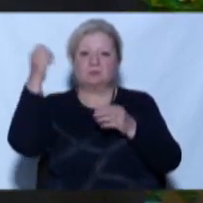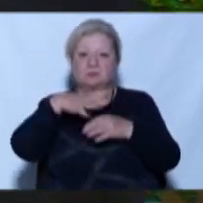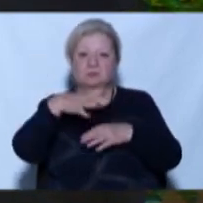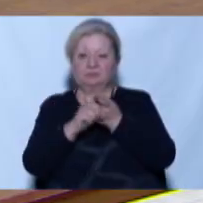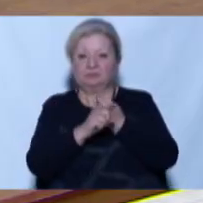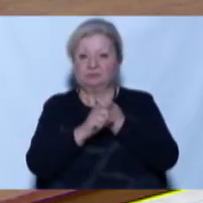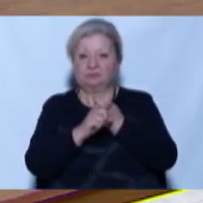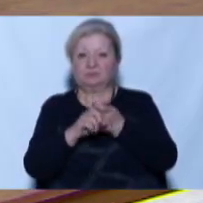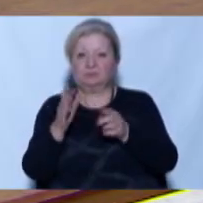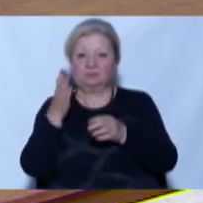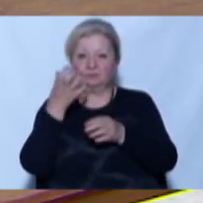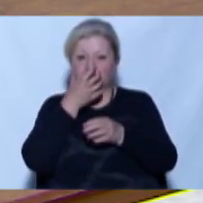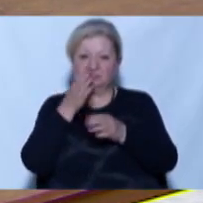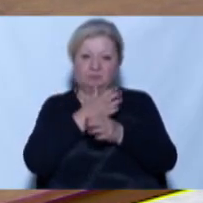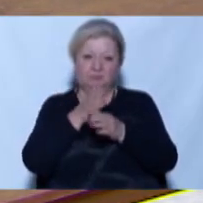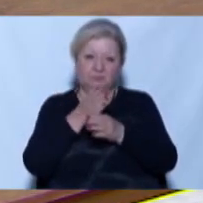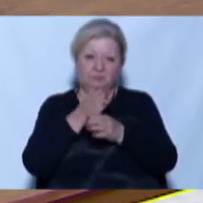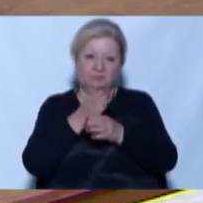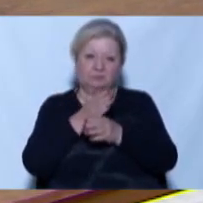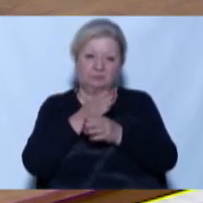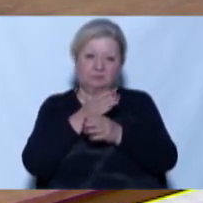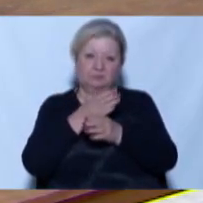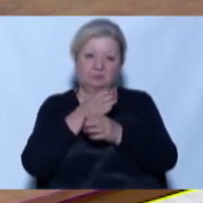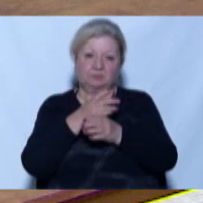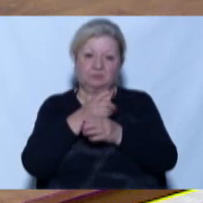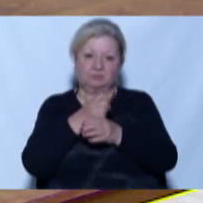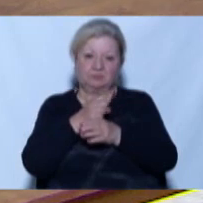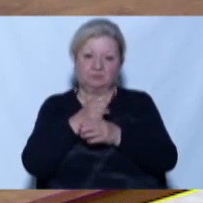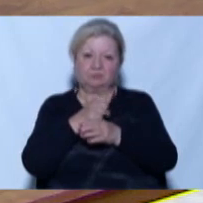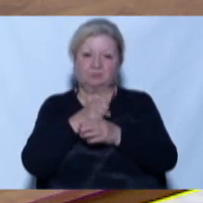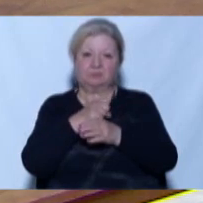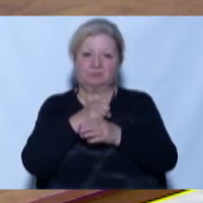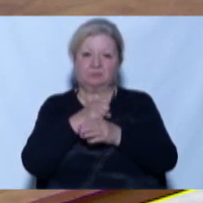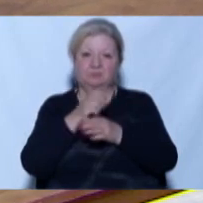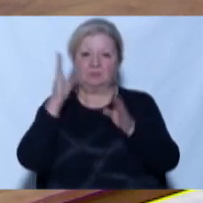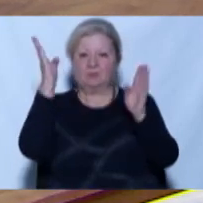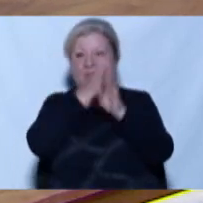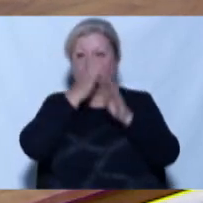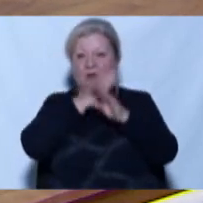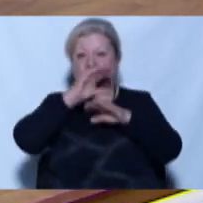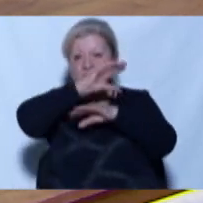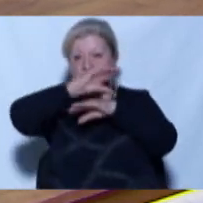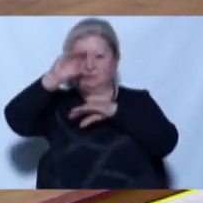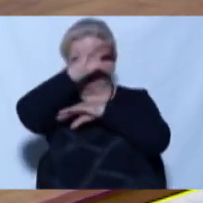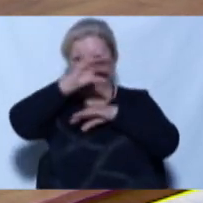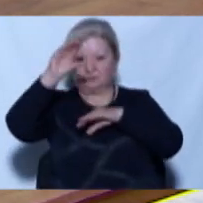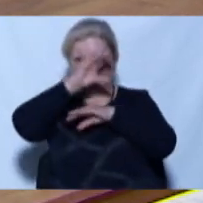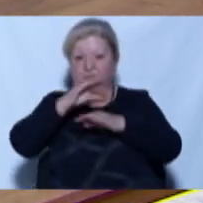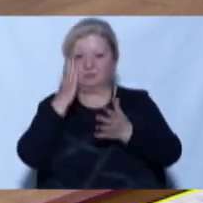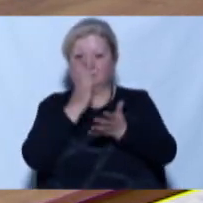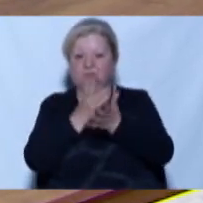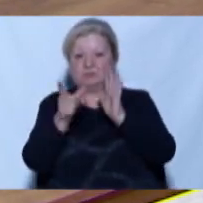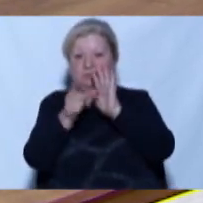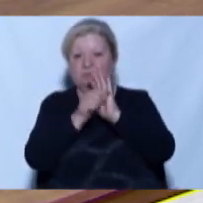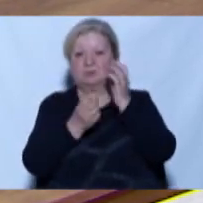დედამიწაზე სითბოს განაწილების მიხედვით ჰავის სარტყლებს. ჰავის სარტყლებს მცენარეული სამყარო დაყვება, იმიტომ